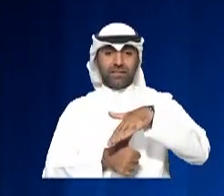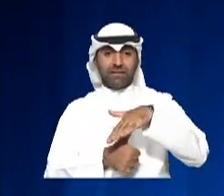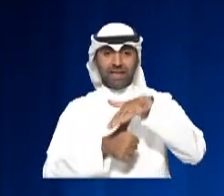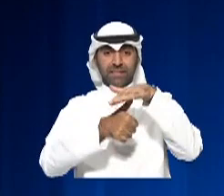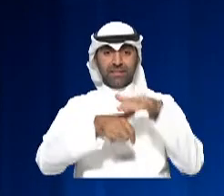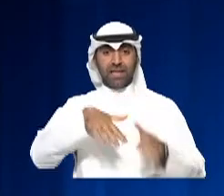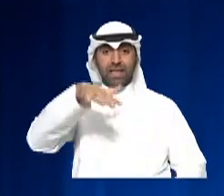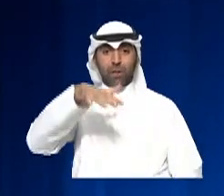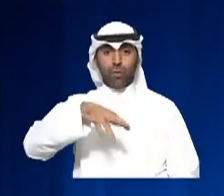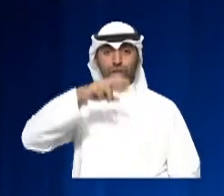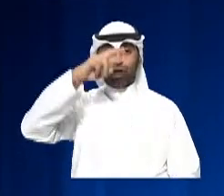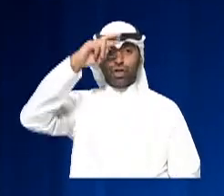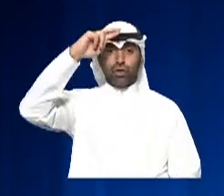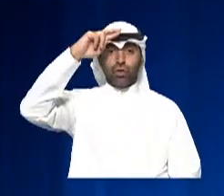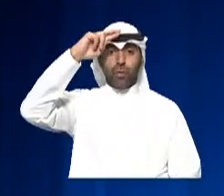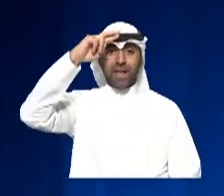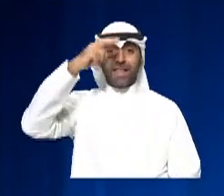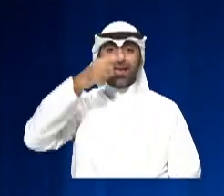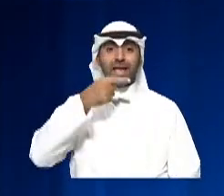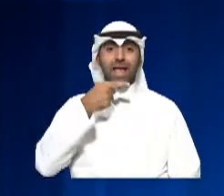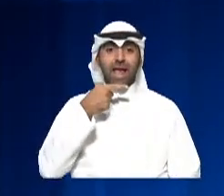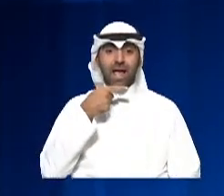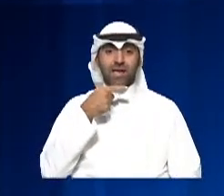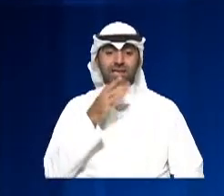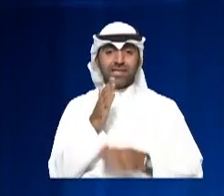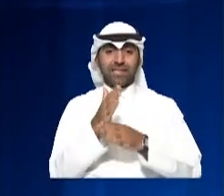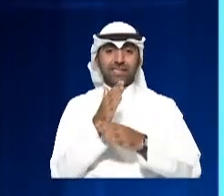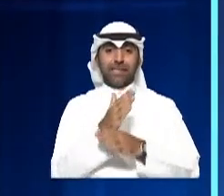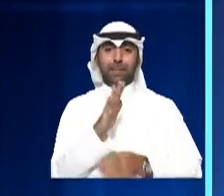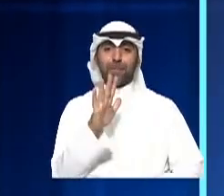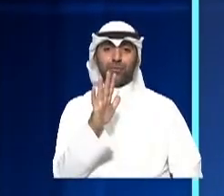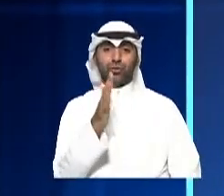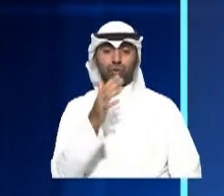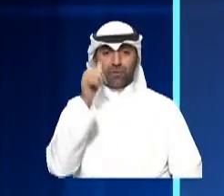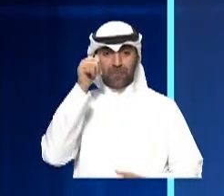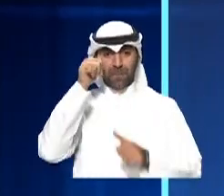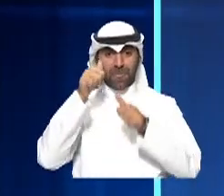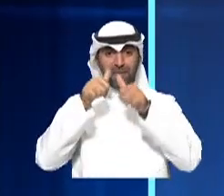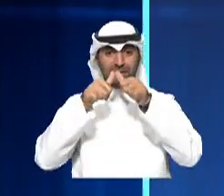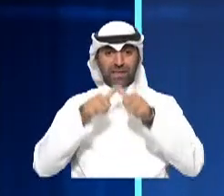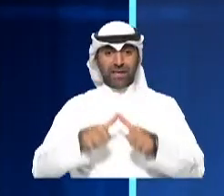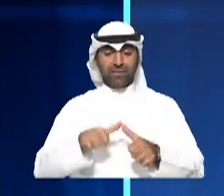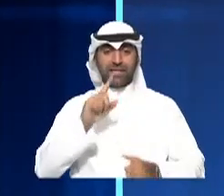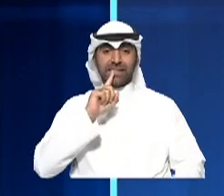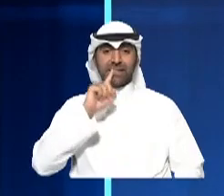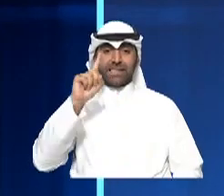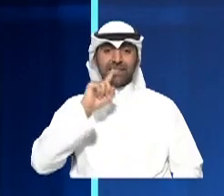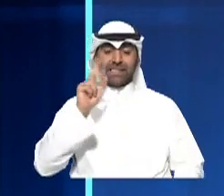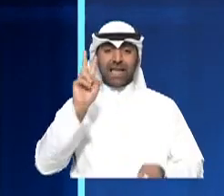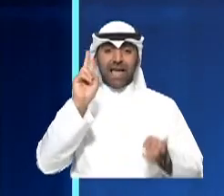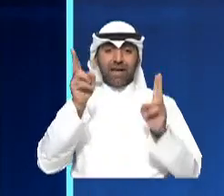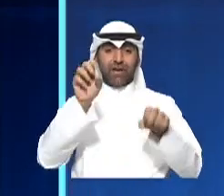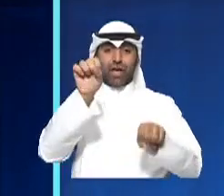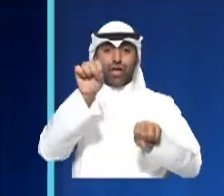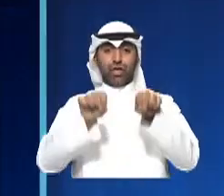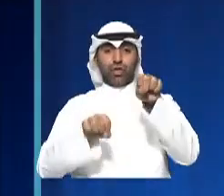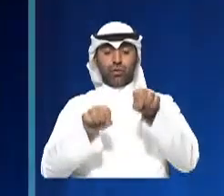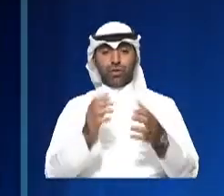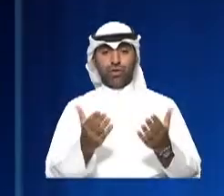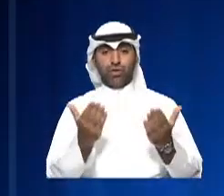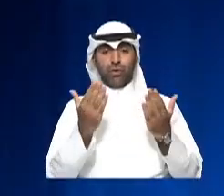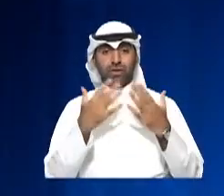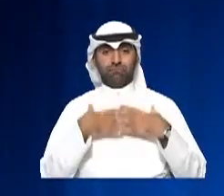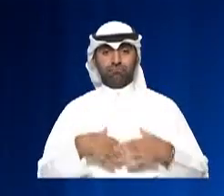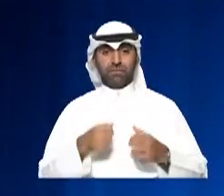رئيس دومينيكا الصديقة. ضمنها سموه خالص تهانيه بمناسبة العيد الوطني لبلاده، راجيا لفخامته وافر